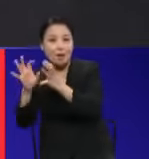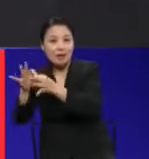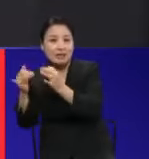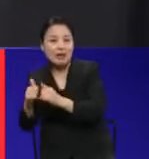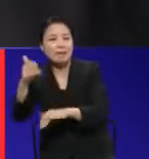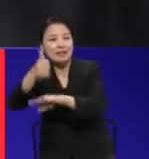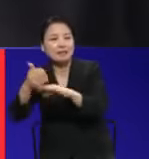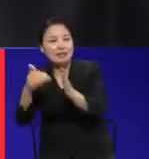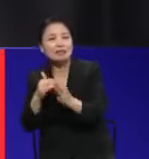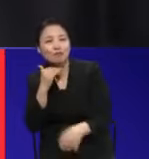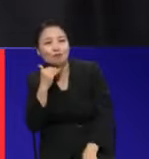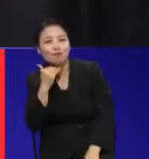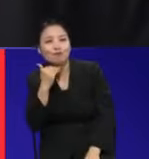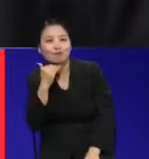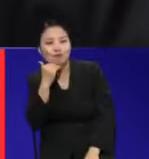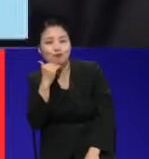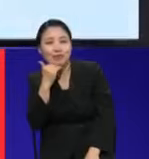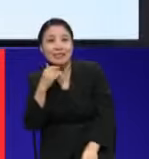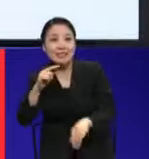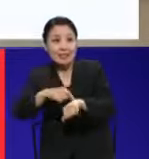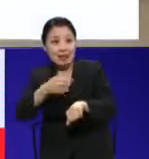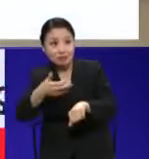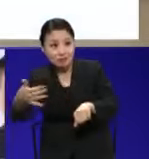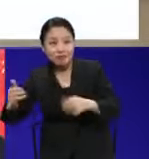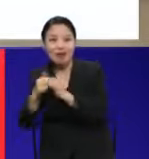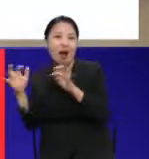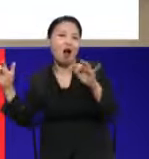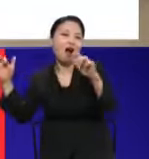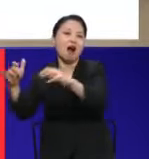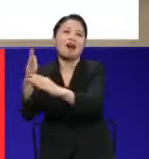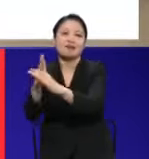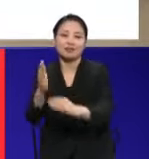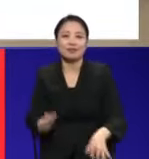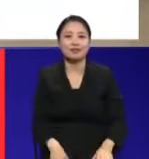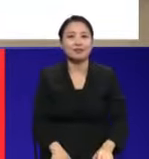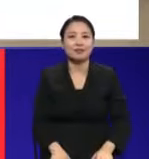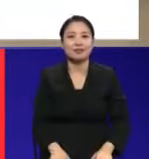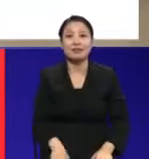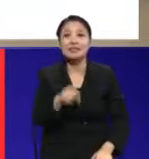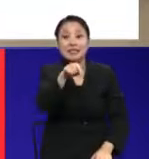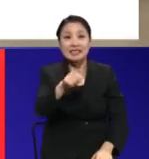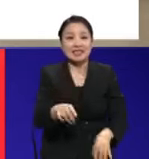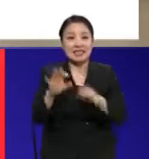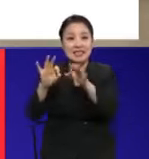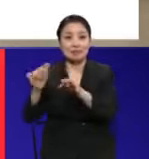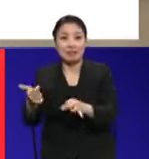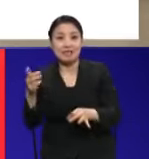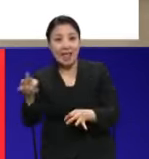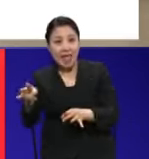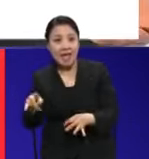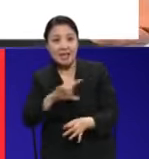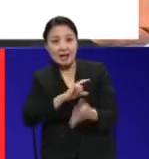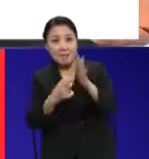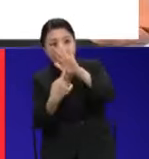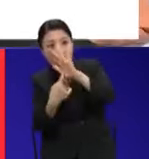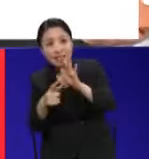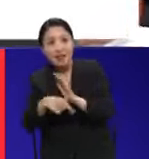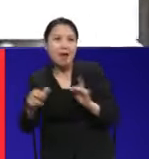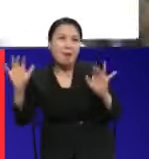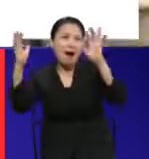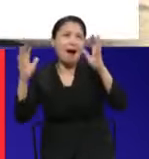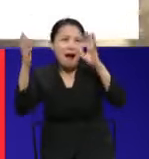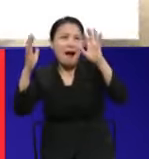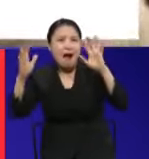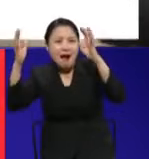지켜봐야 한다며 시간이 지날수록 지지자들이 더 모여들고 있습니다. 개표 방송 화면에 김은혜 후보의 소식이 나올 때마다 박수를 치며